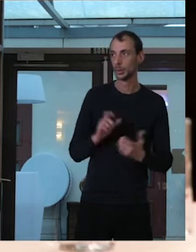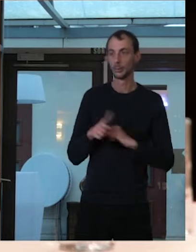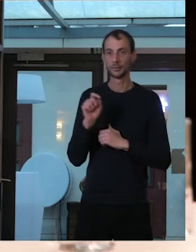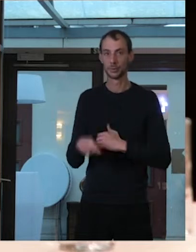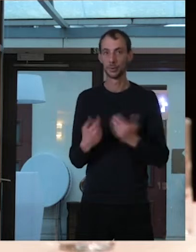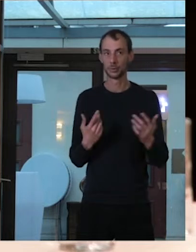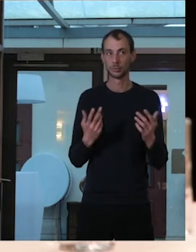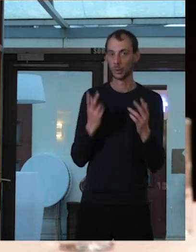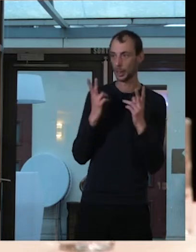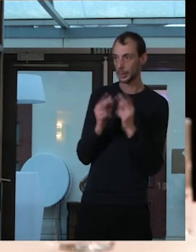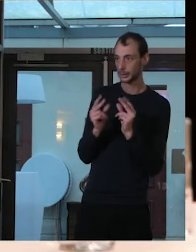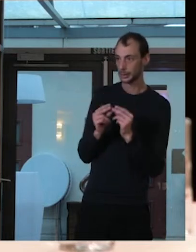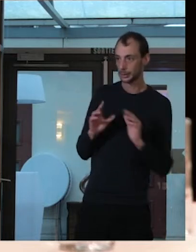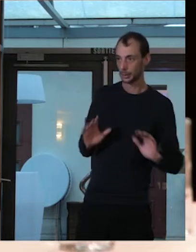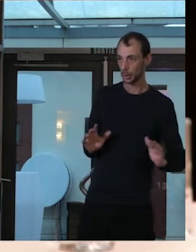m'a tellement